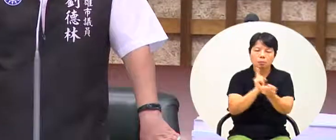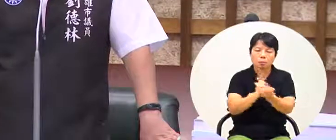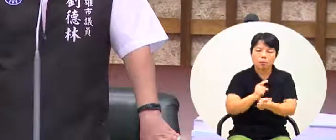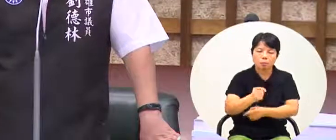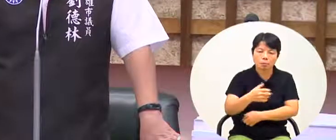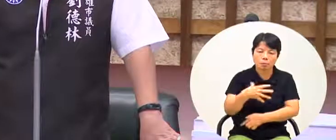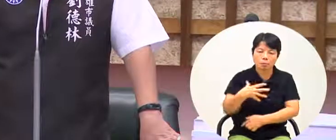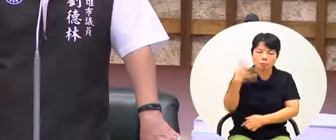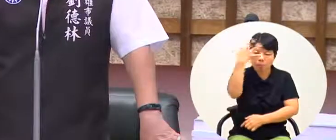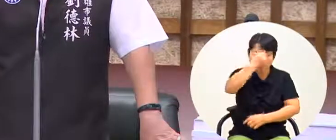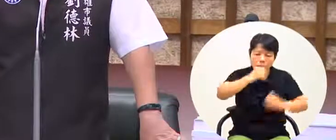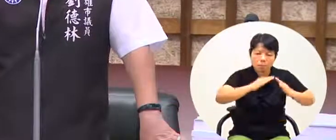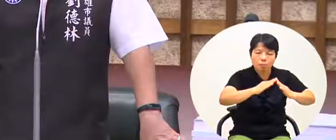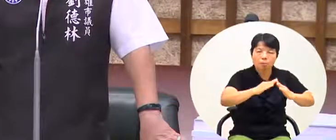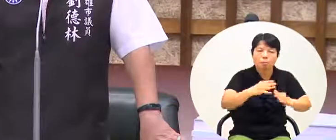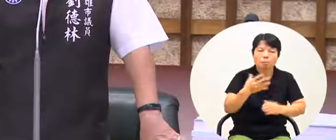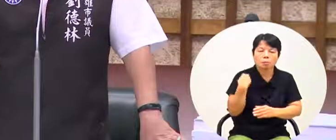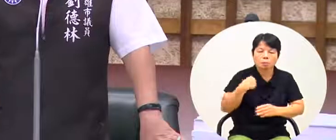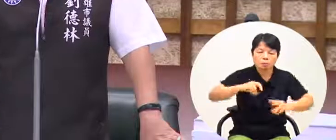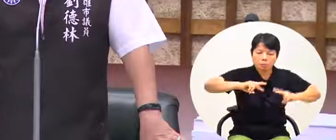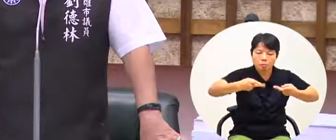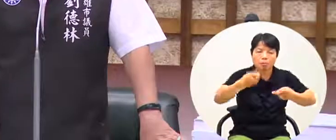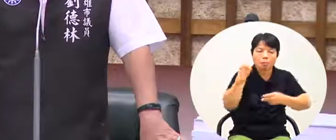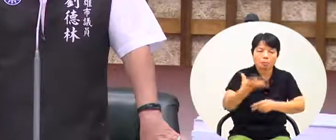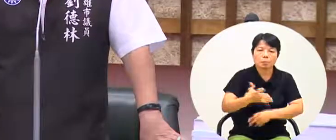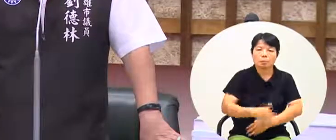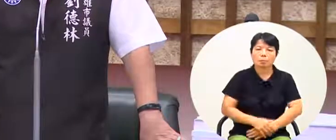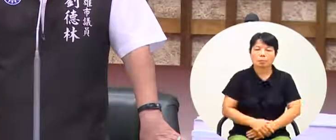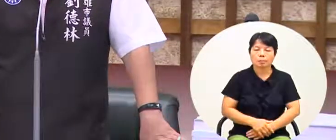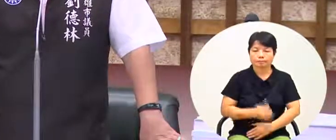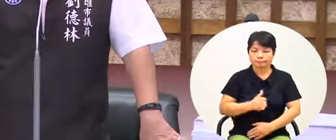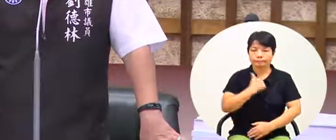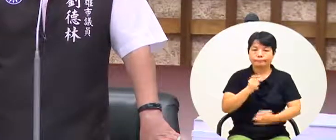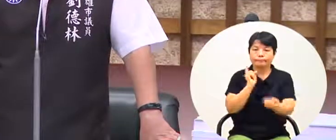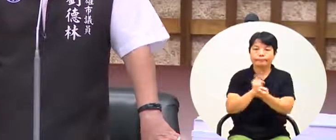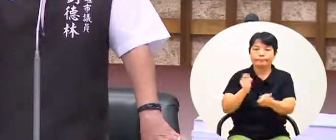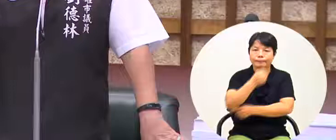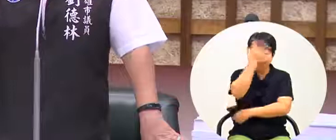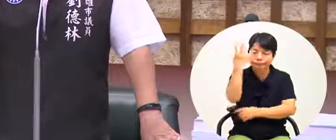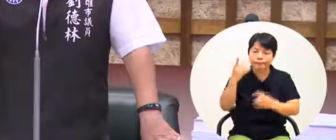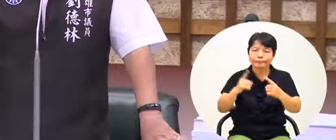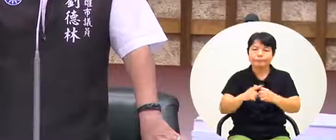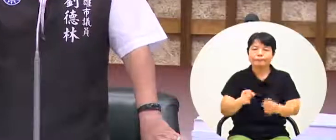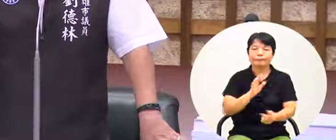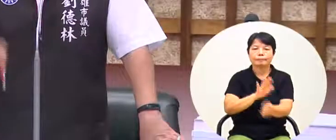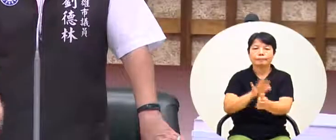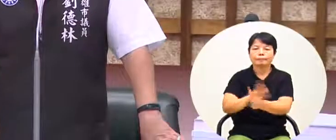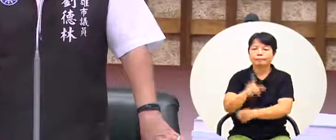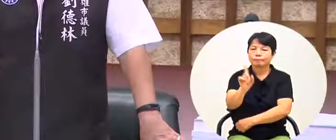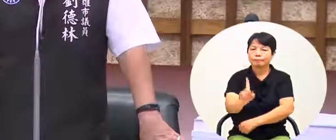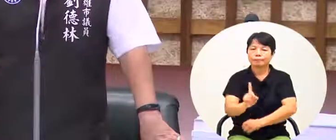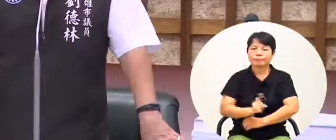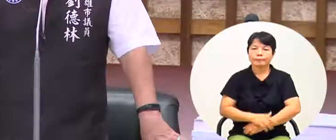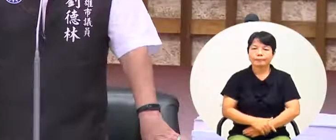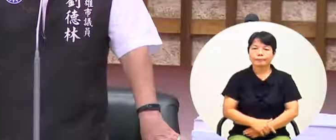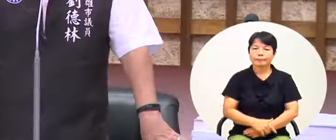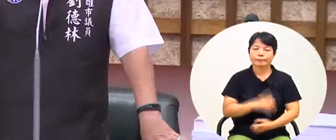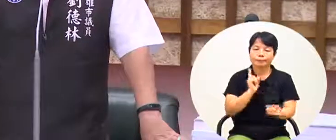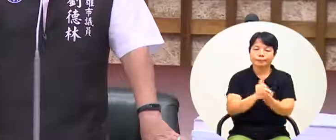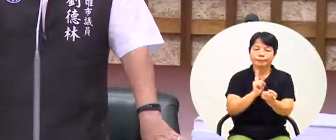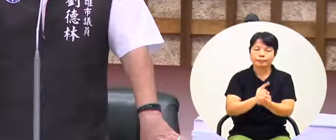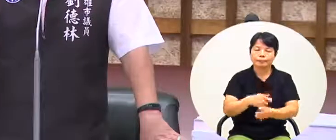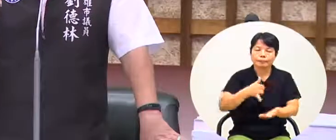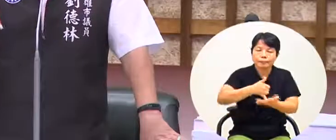更新，那实际上对他们年轻人帮助到什么？对这些弱势者又帮助到什